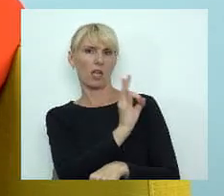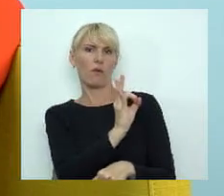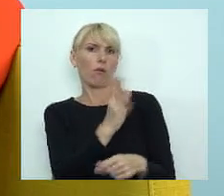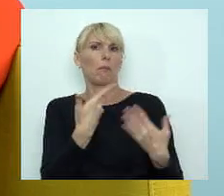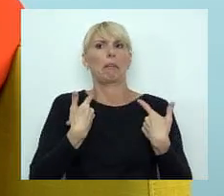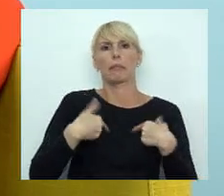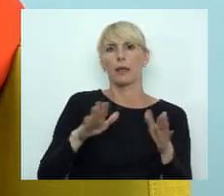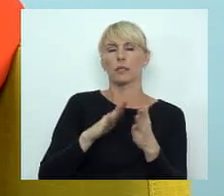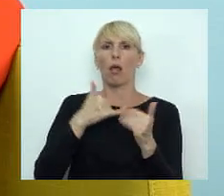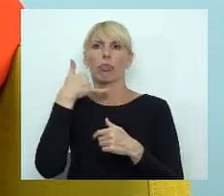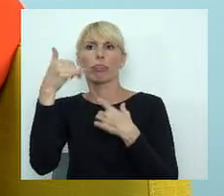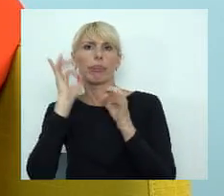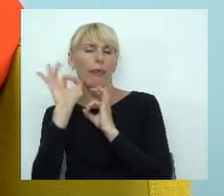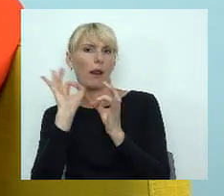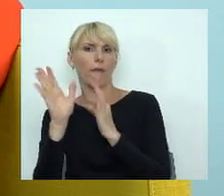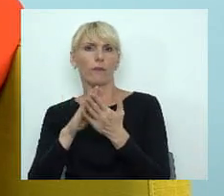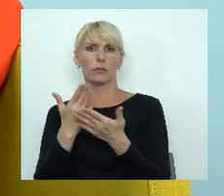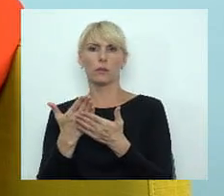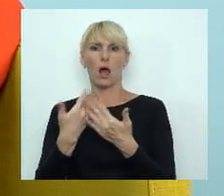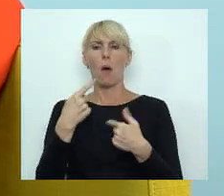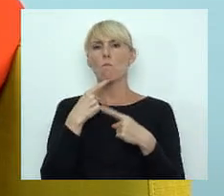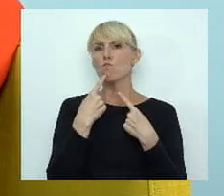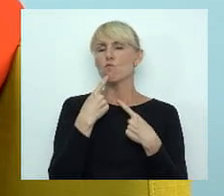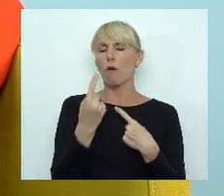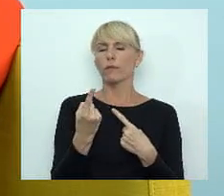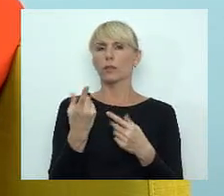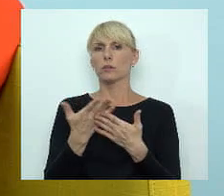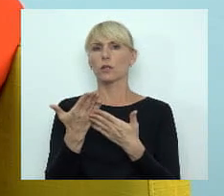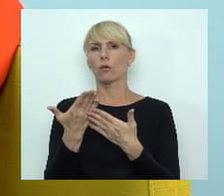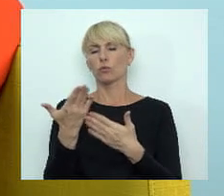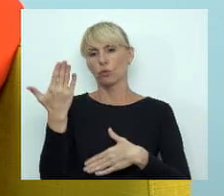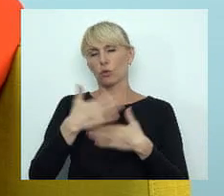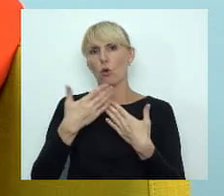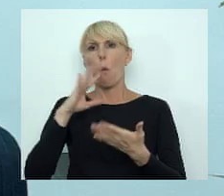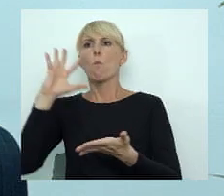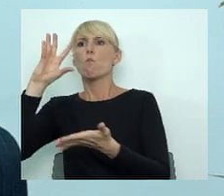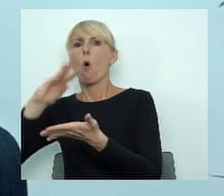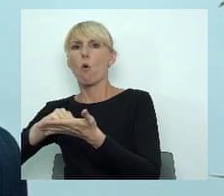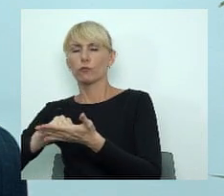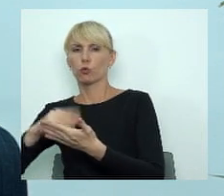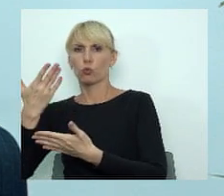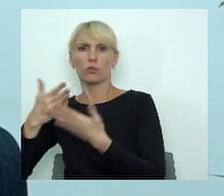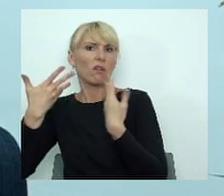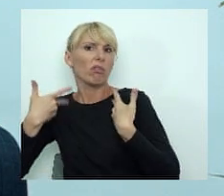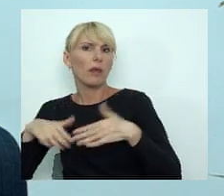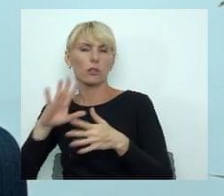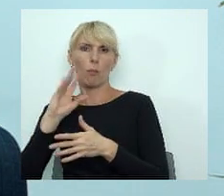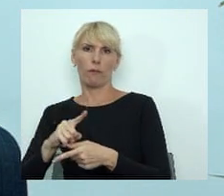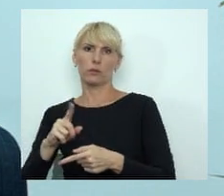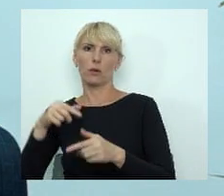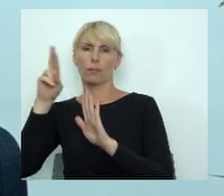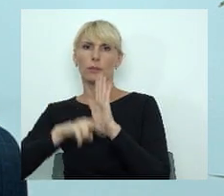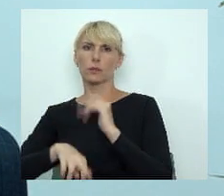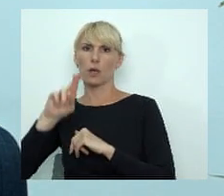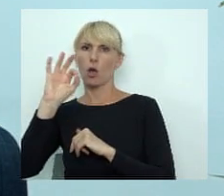którą rozmawiał przez telefon. Mhm. Powiedział, że przedstawił się na początku, natomiast pod koniec rozmowy już nie chciał powtórzyć, jak brzmi jego imię i nazwisko, powołując się na